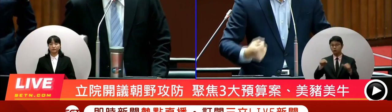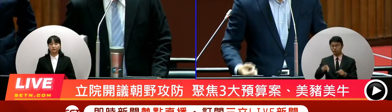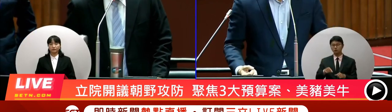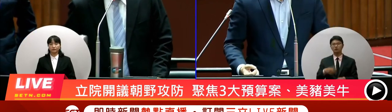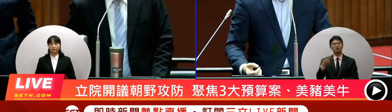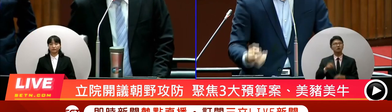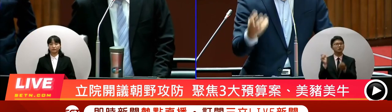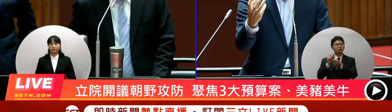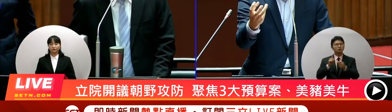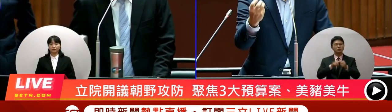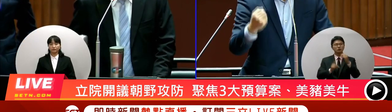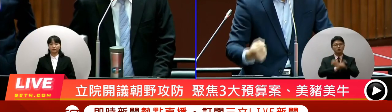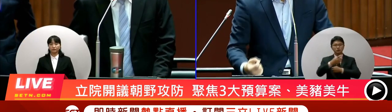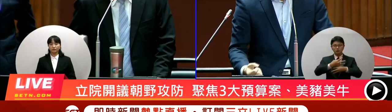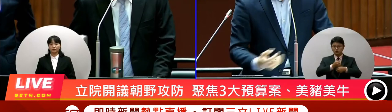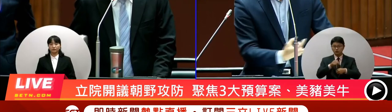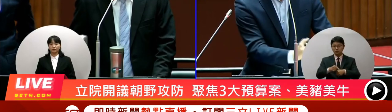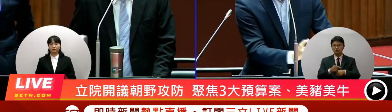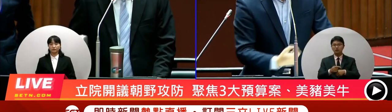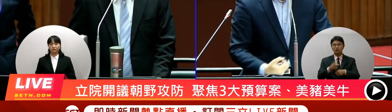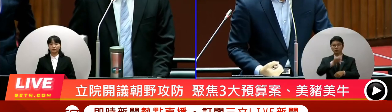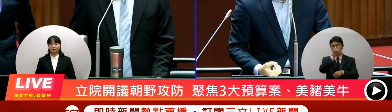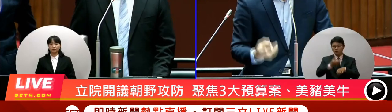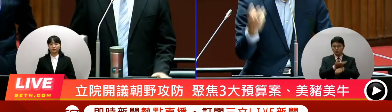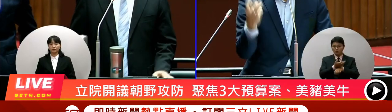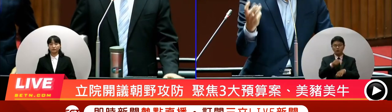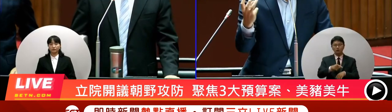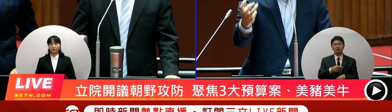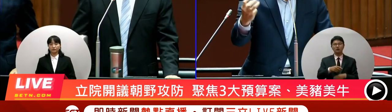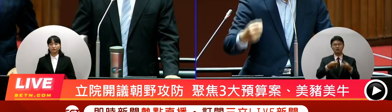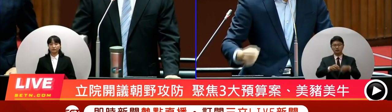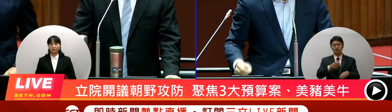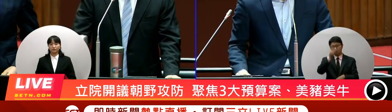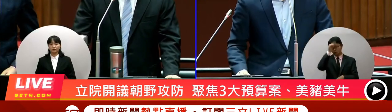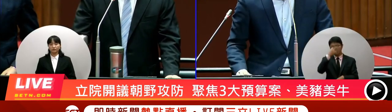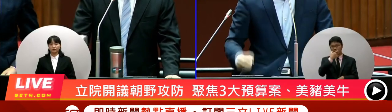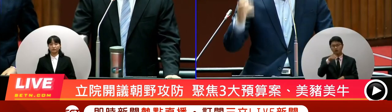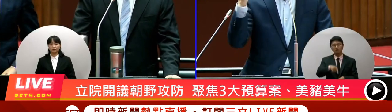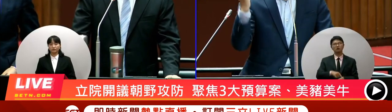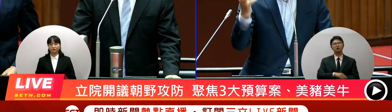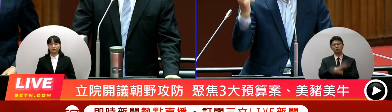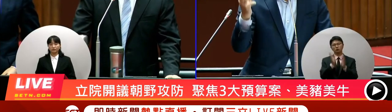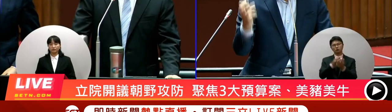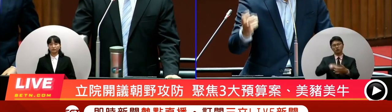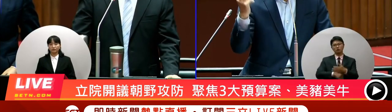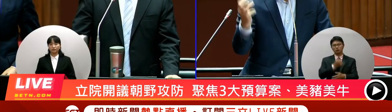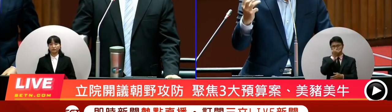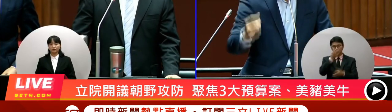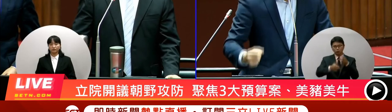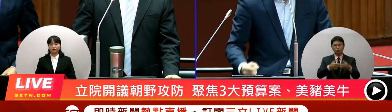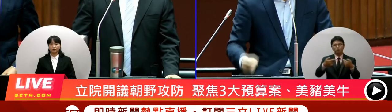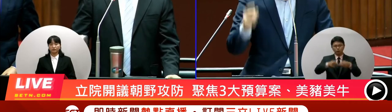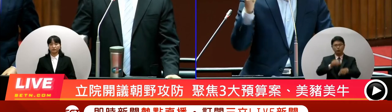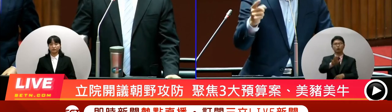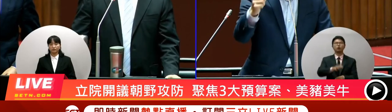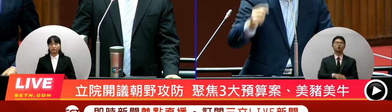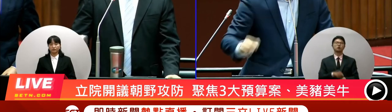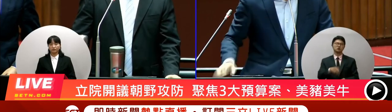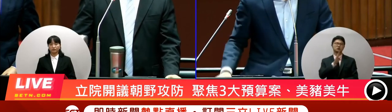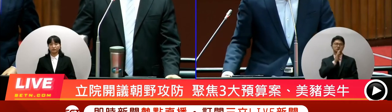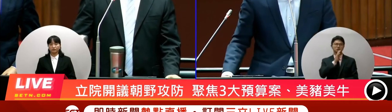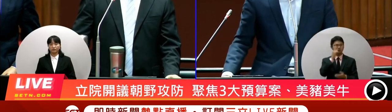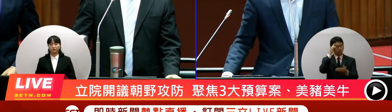节要吃月饼、蛋黄酥，这些里面都有猪油，这是台湾民众庶民美食，几乎